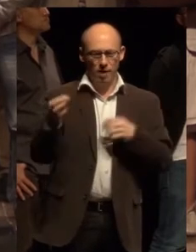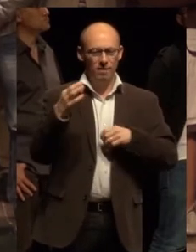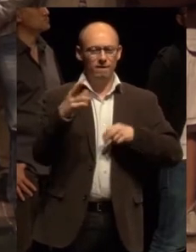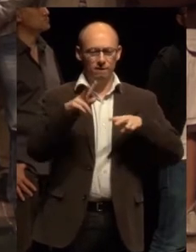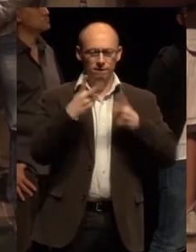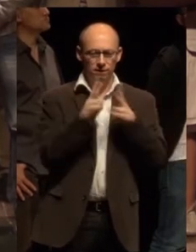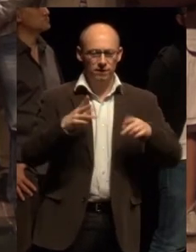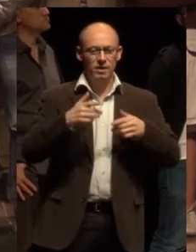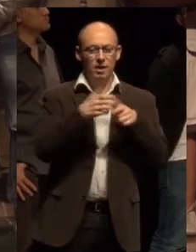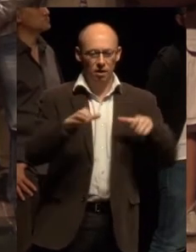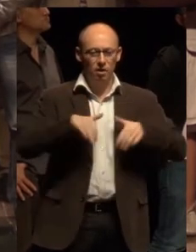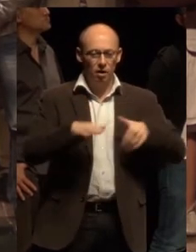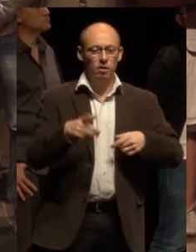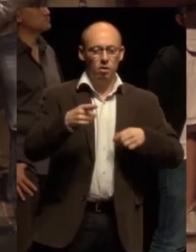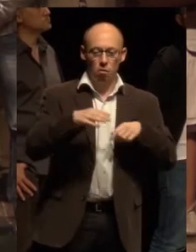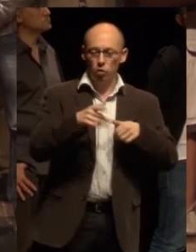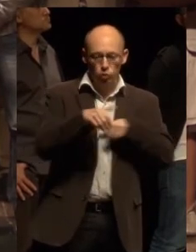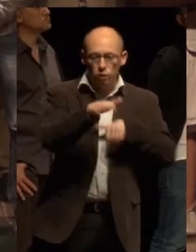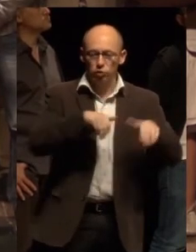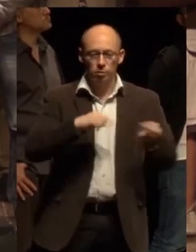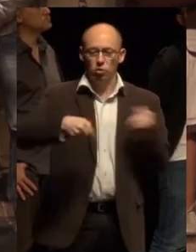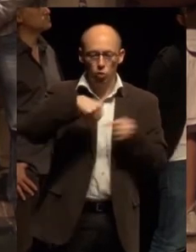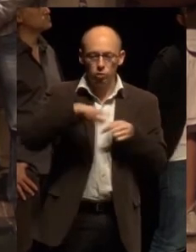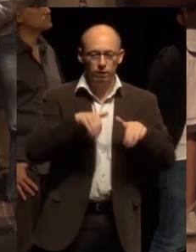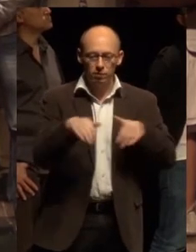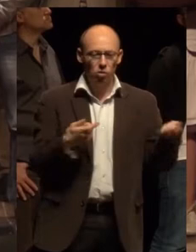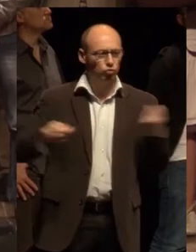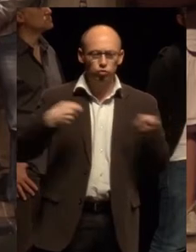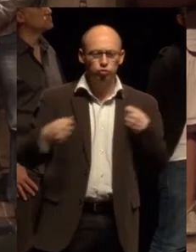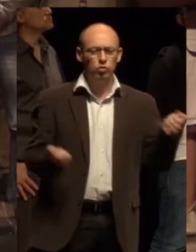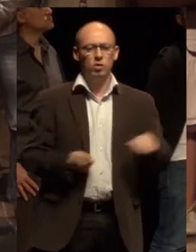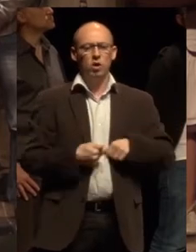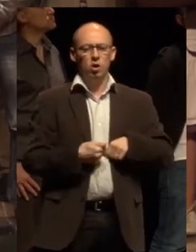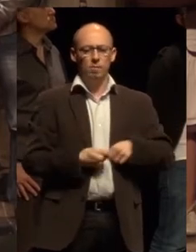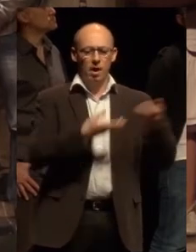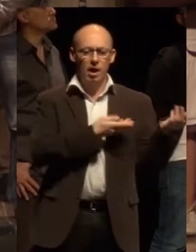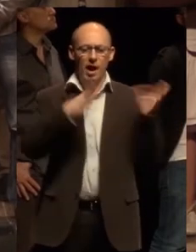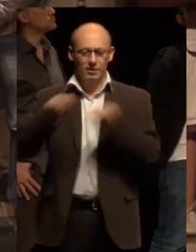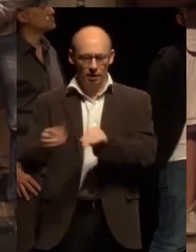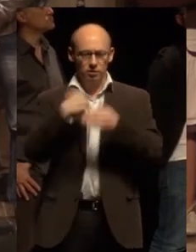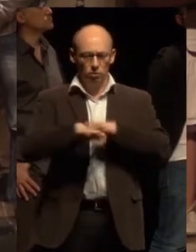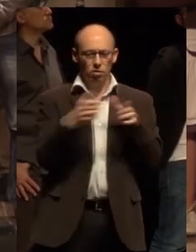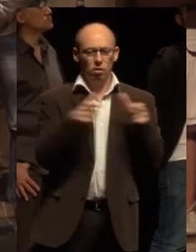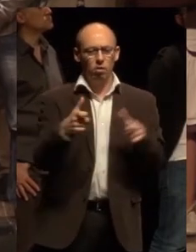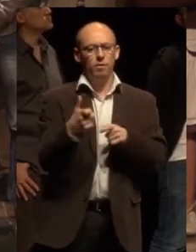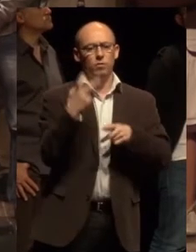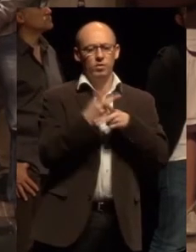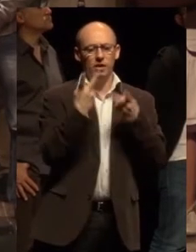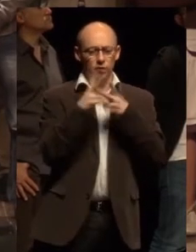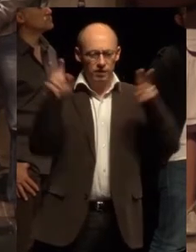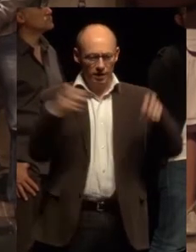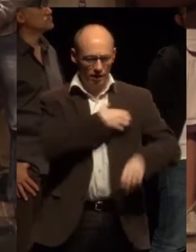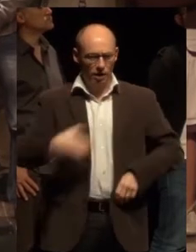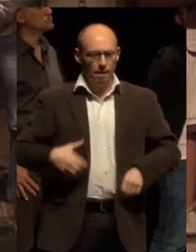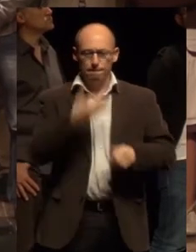pendant la séquence d'installation. Vous qui, depuis une semaine, faites en sorte que notre installation à l'hôtel de ville et dans les organismes extérieurs se passe